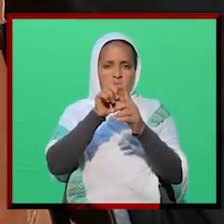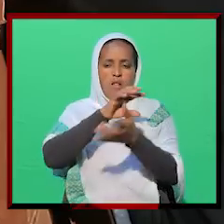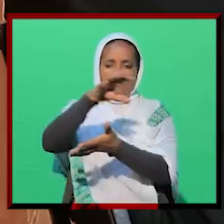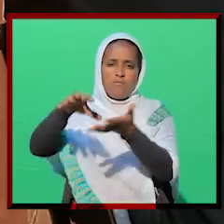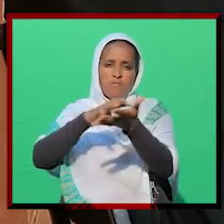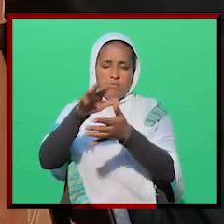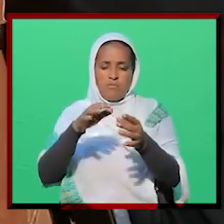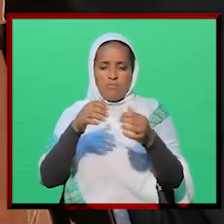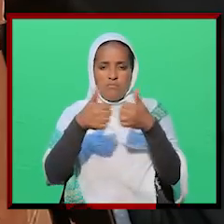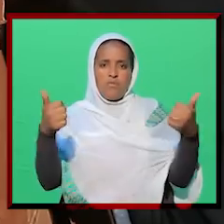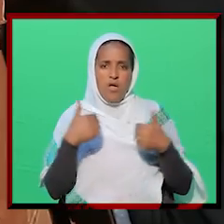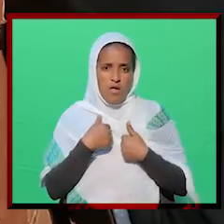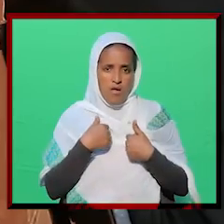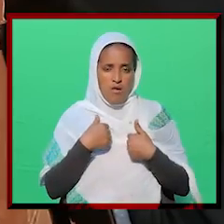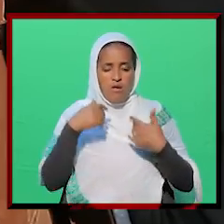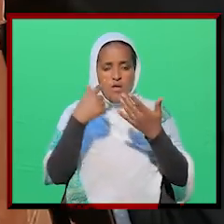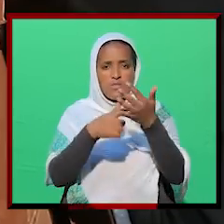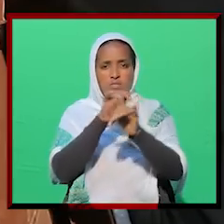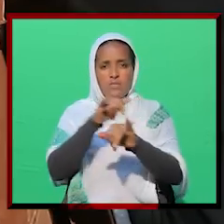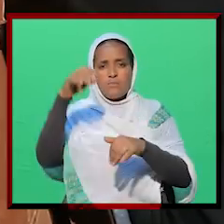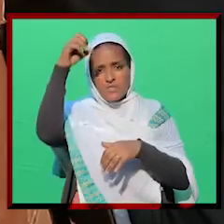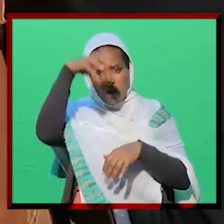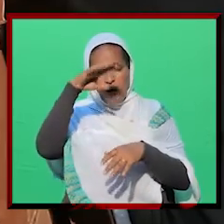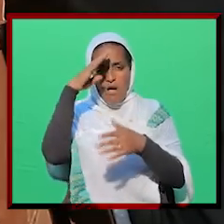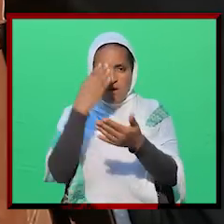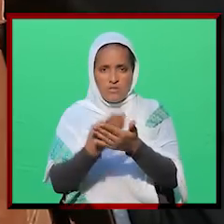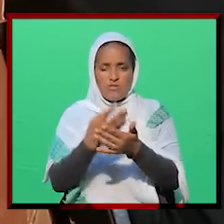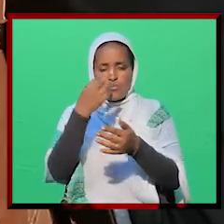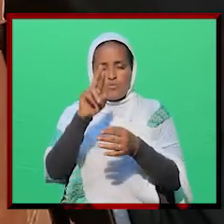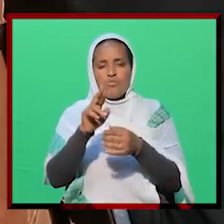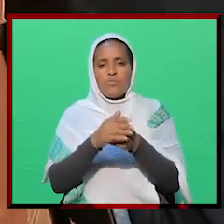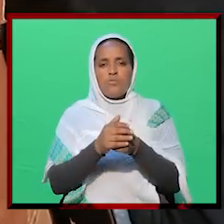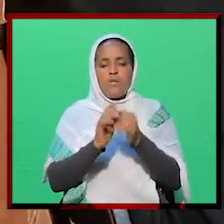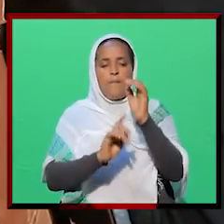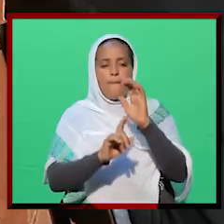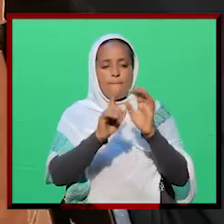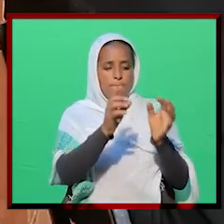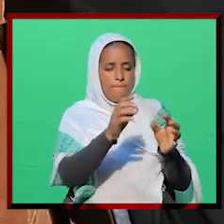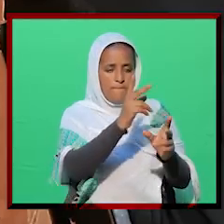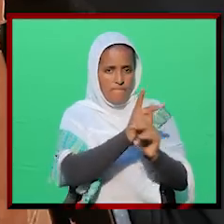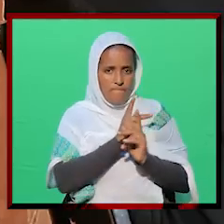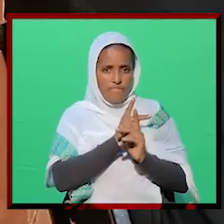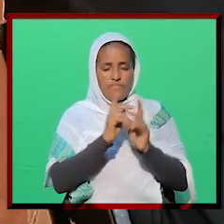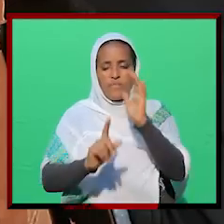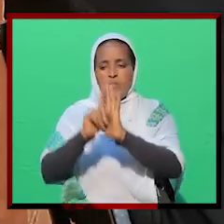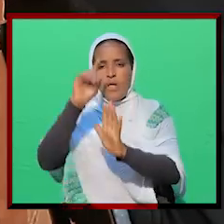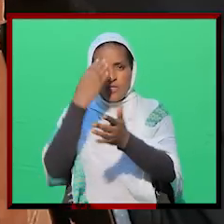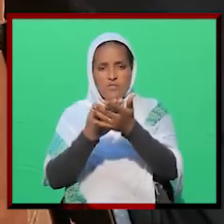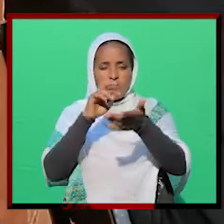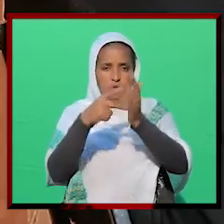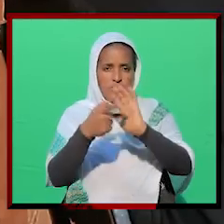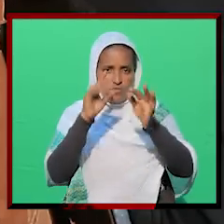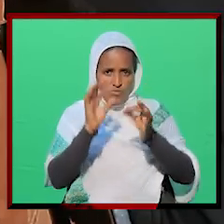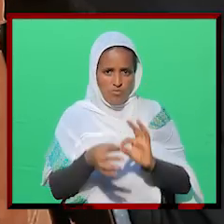በሊቀ ሊቃውንት እንደተገለጠው ፖለቲካዊ ዓላማቸውም በቀላሉ የሚታሰብ ባለመሆኑ